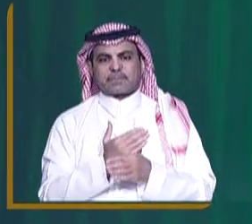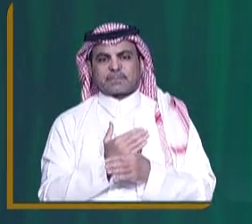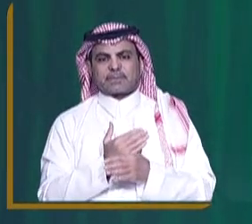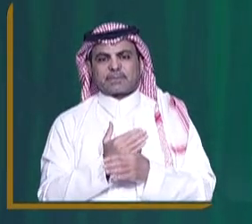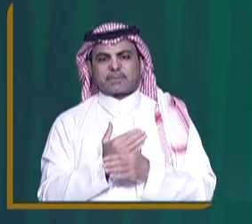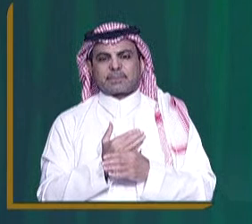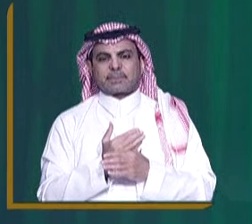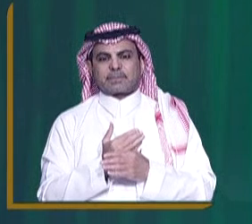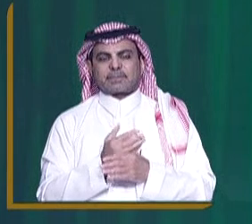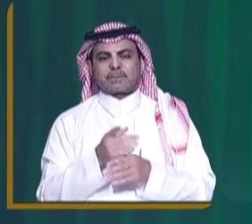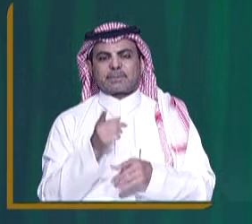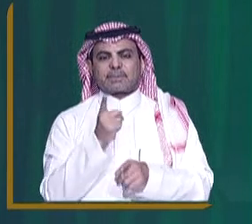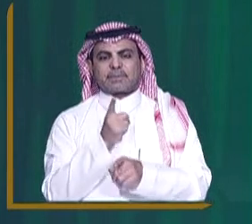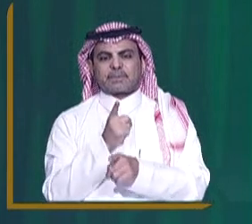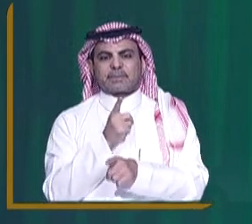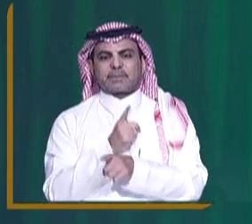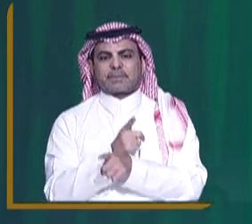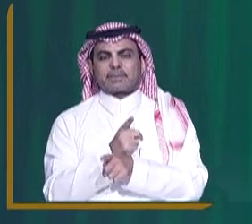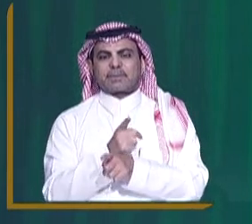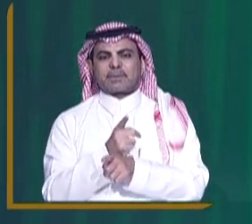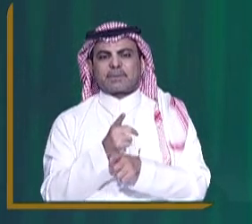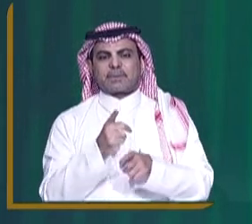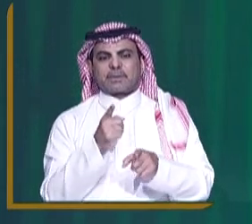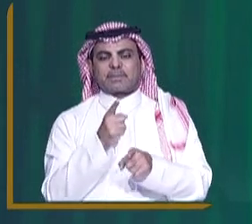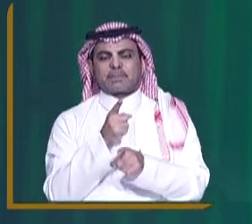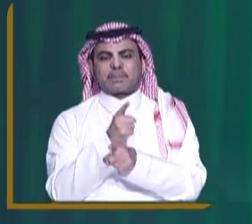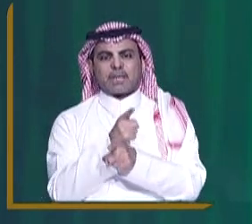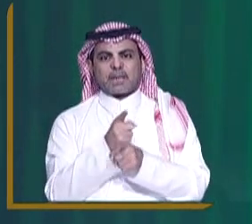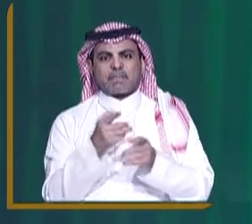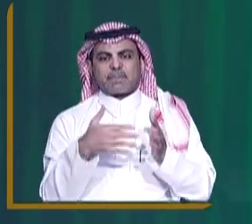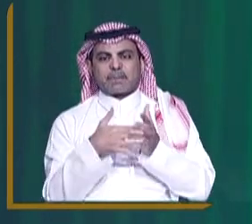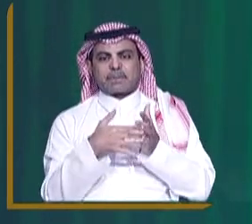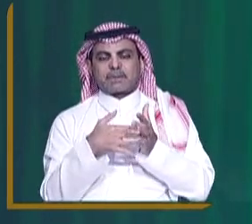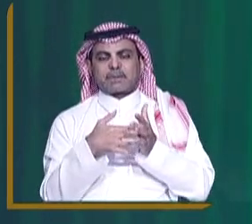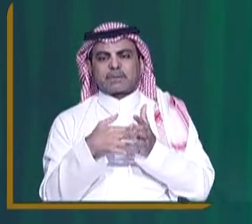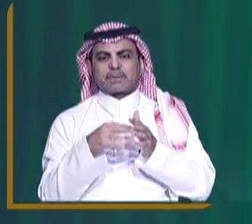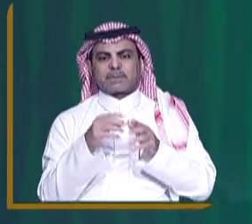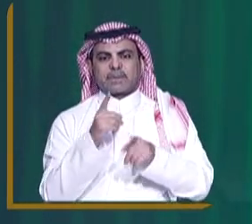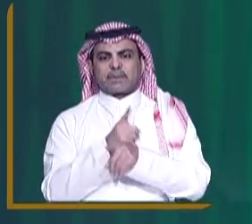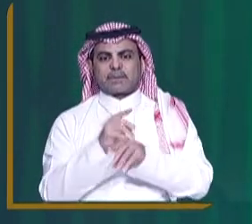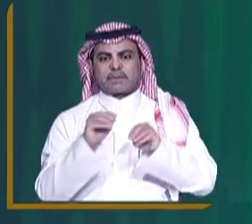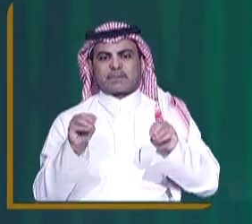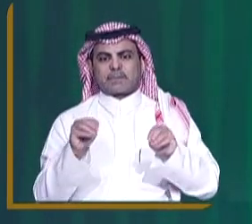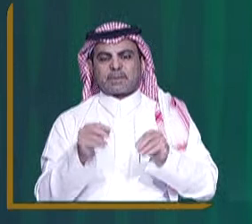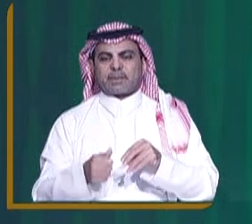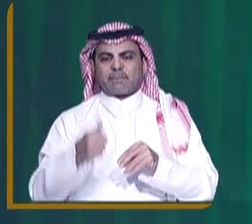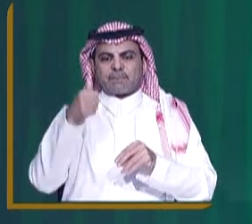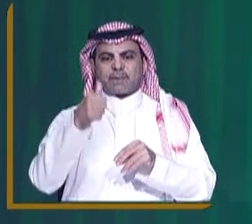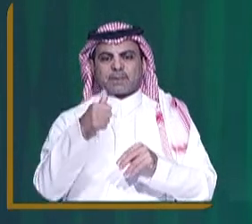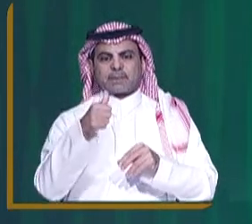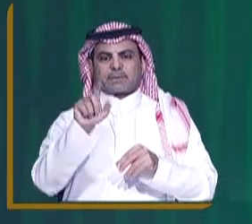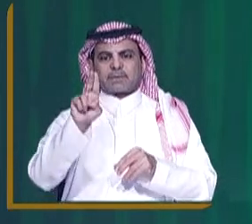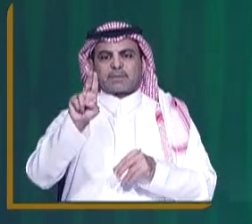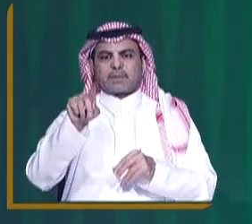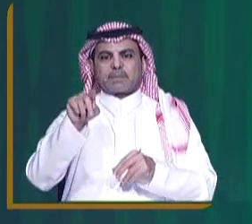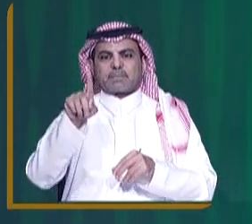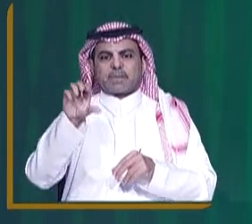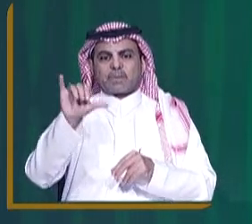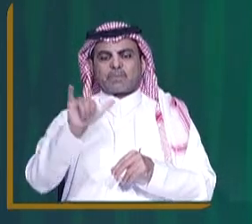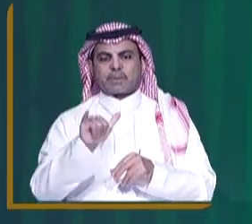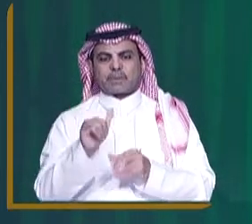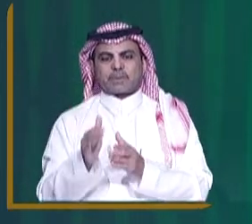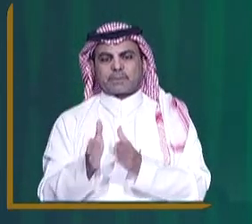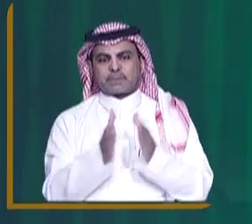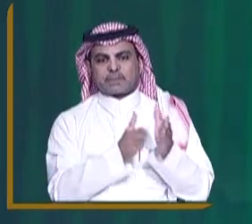هناك تساؤلات عن نصيب غير التربويين في الوظائف التعليمية مع وجود الأفضلية للتربويين.